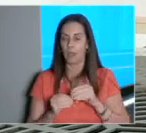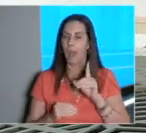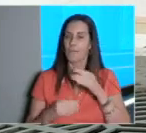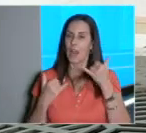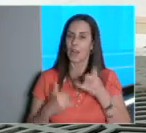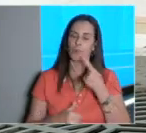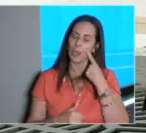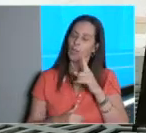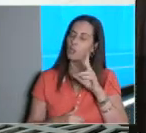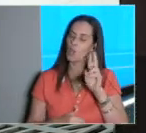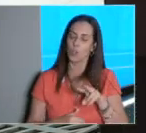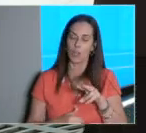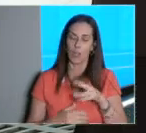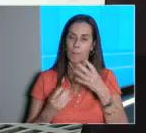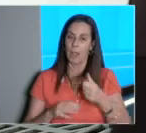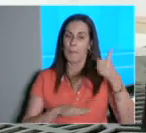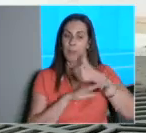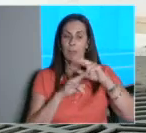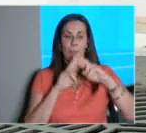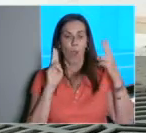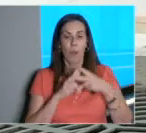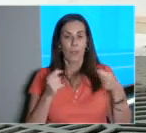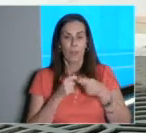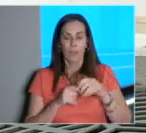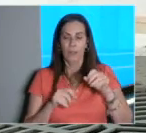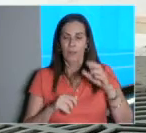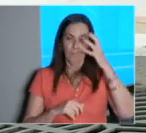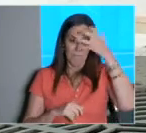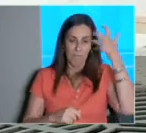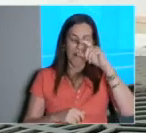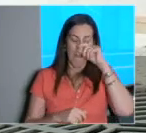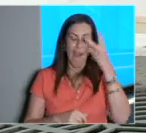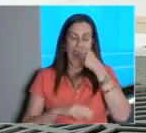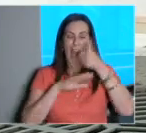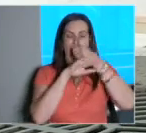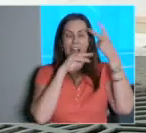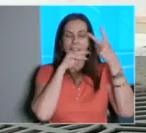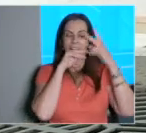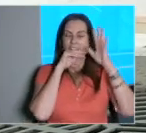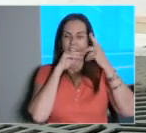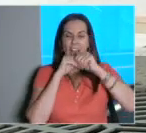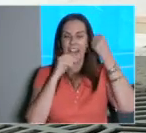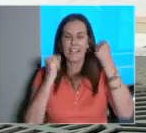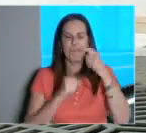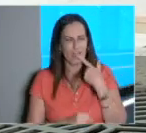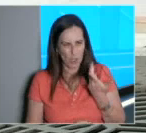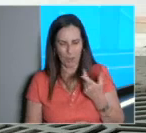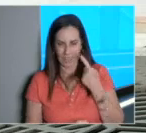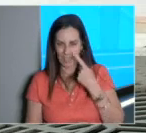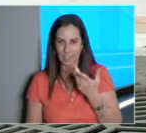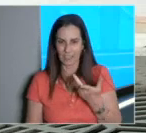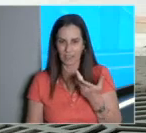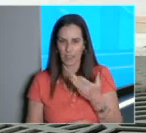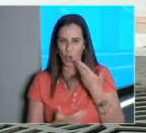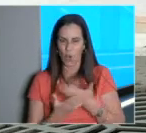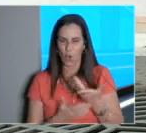עכשיו אומרים לך, תראה, הוא מחזיק שורה של מנהיגים חזקים. טראמפ ופוטין הם שני המנהיגים החשובים, החזקים ביותר, אולי למעט סין. מה זה מחזיק? אתה ראית פה את היועץ